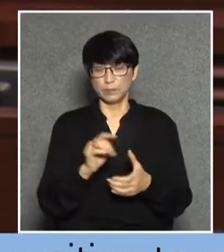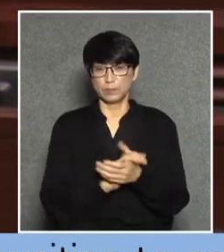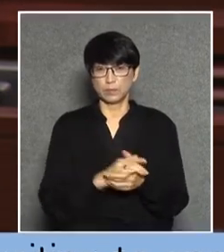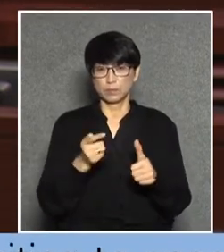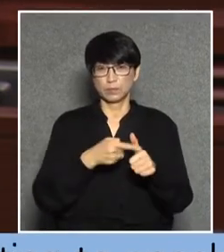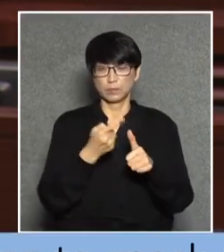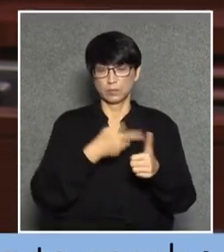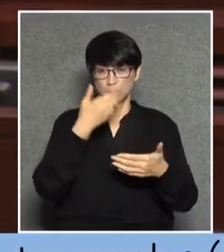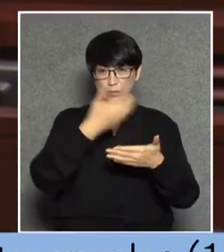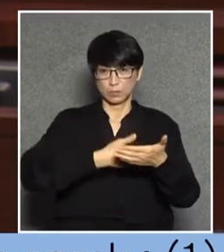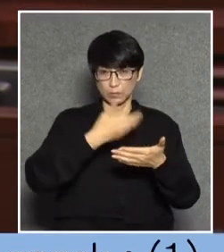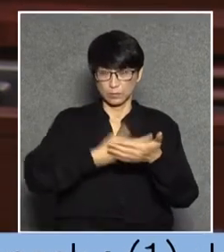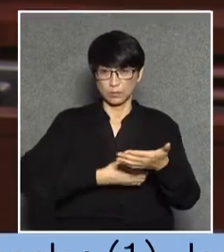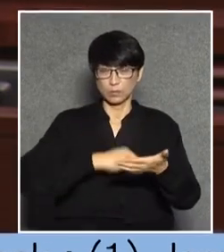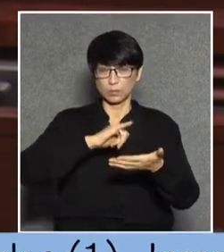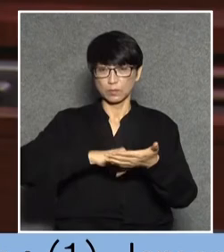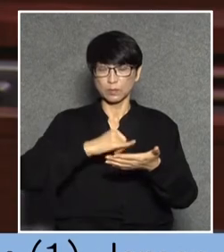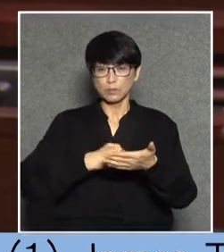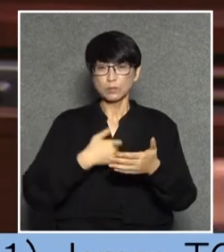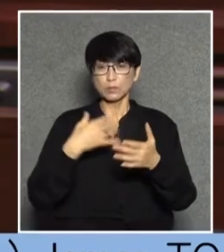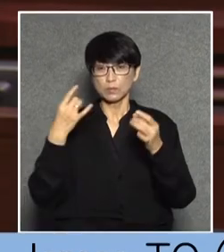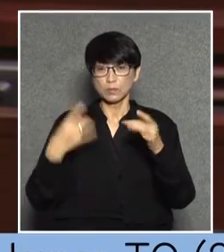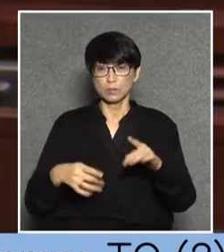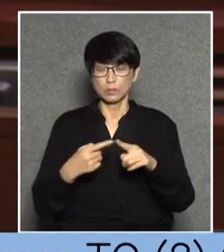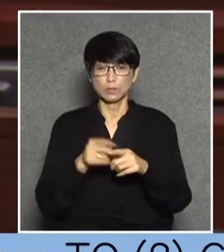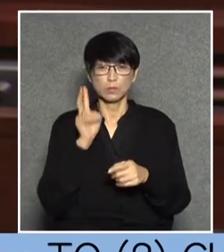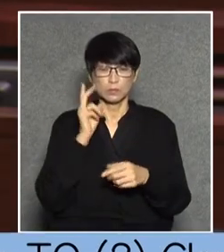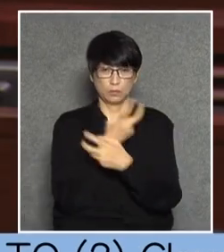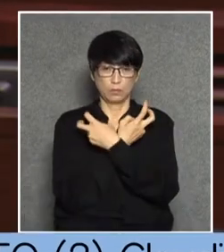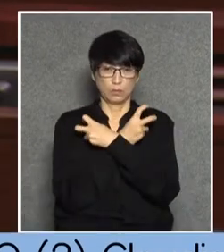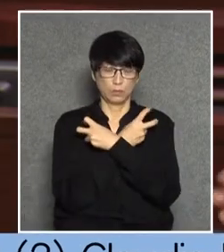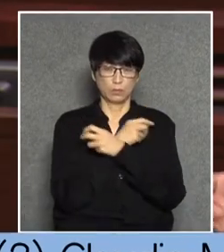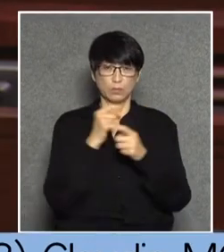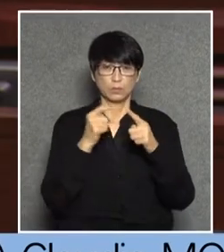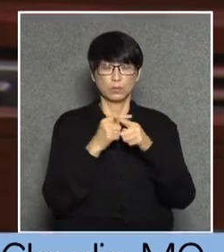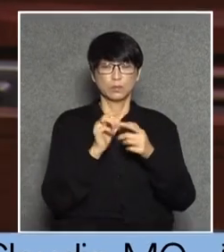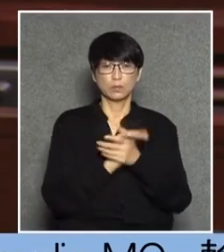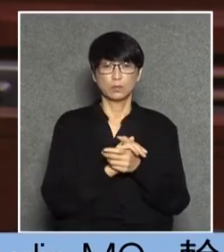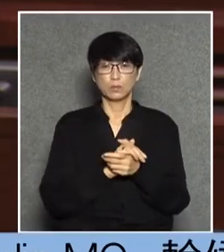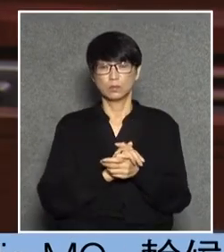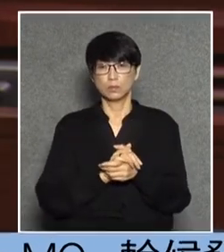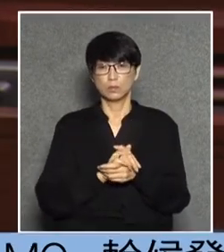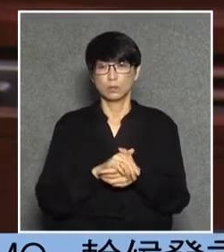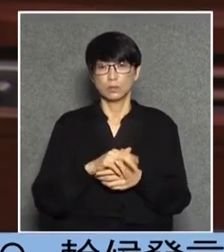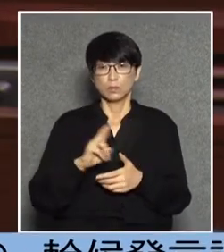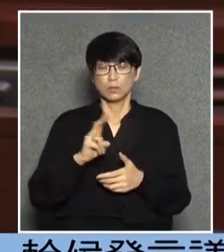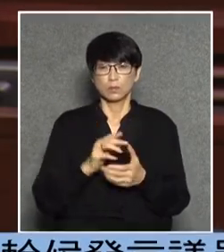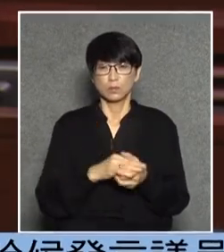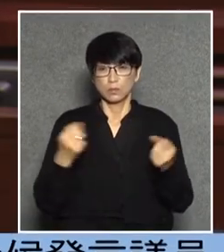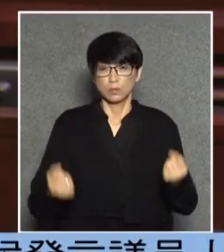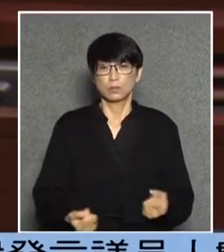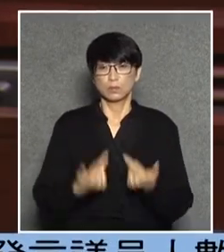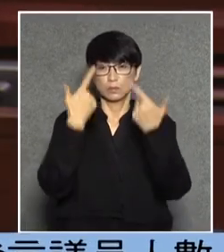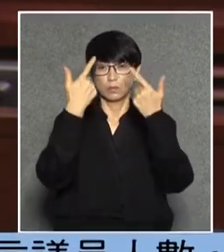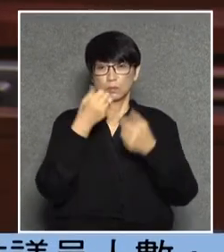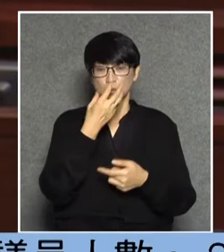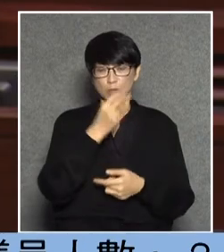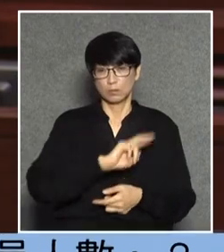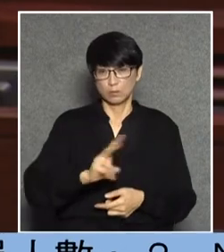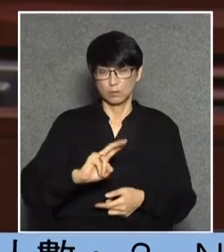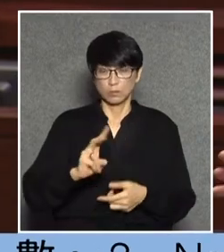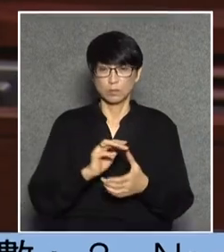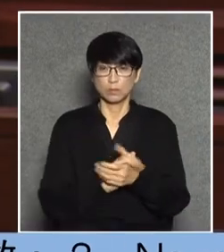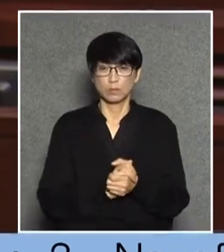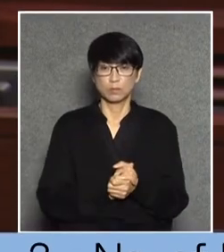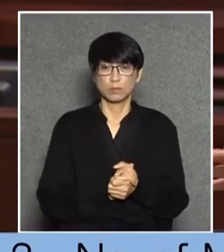啲應該俾税嘅人錢。如果好似愛爾蘭咁樣，係造成通貨膨脹，其實而家我哋香港都出現咗呢樣嘢啦。不過呢個我知道，